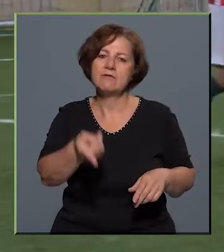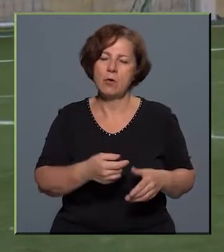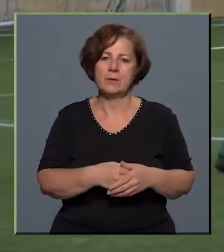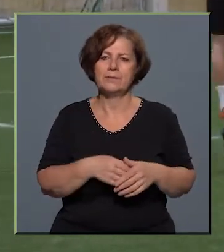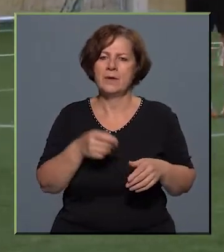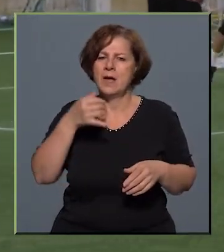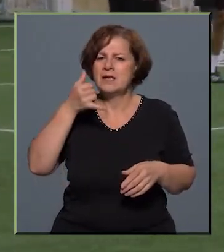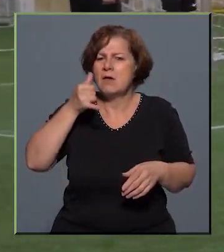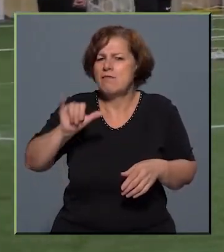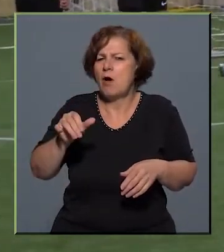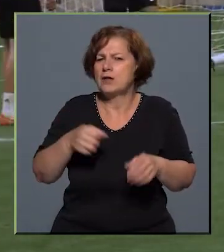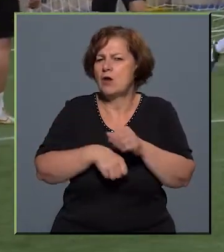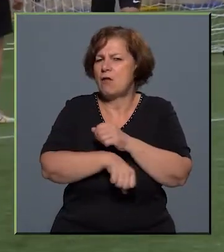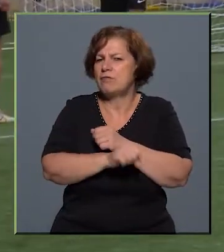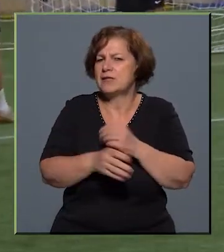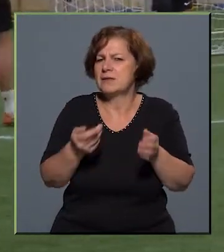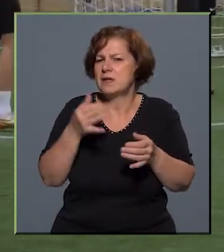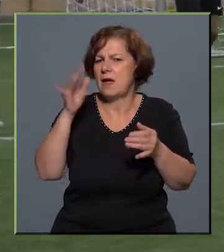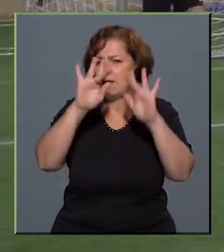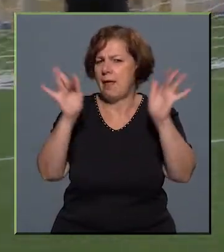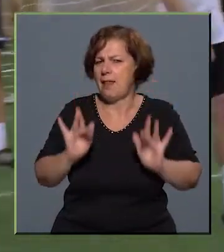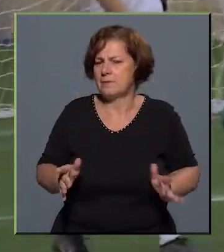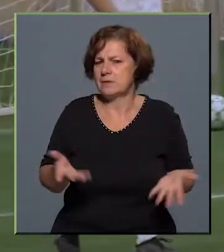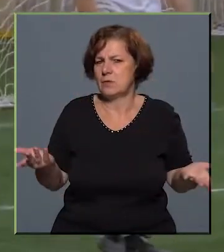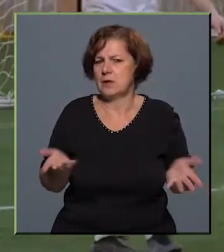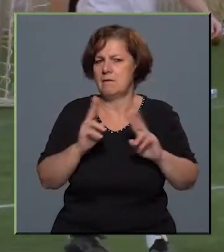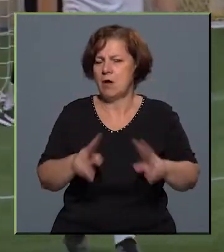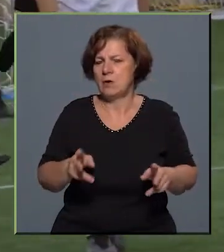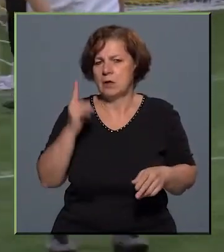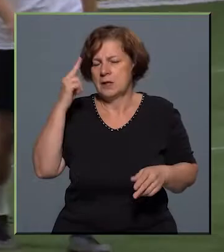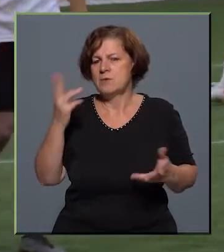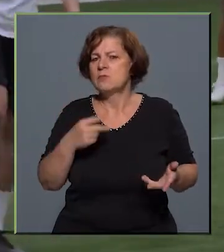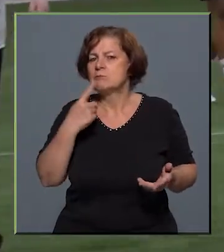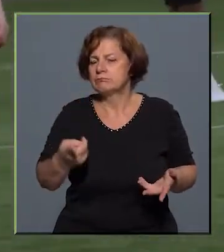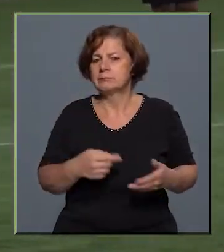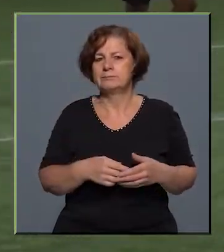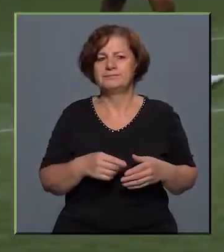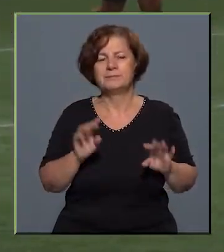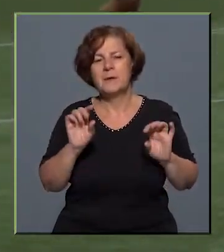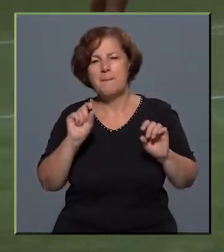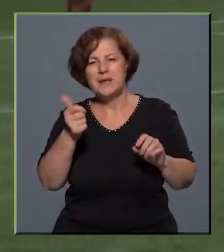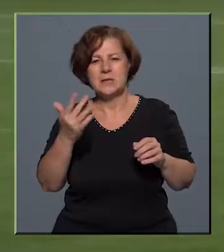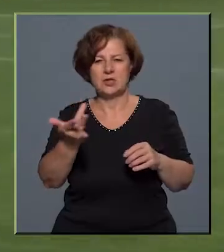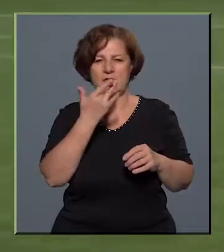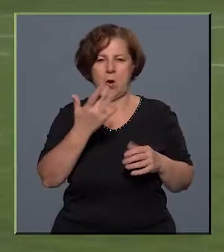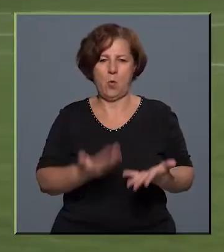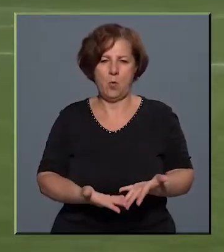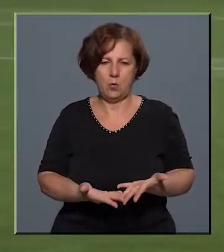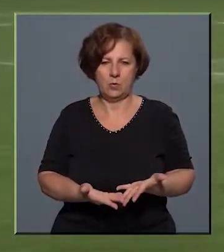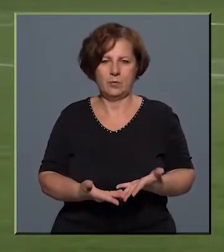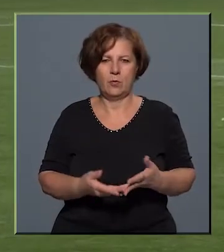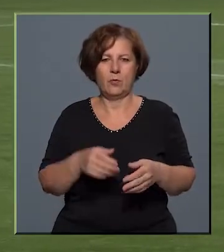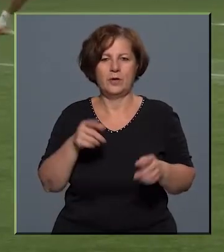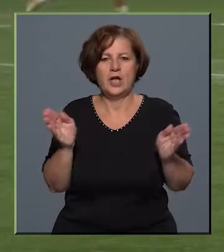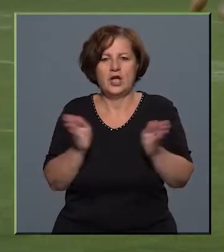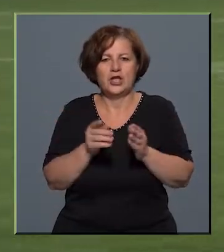foci milyen jellemzőkkel rendelkezik azok számára, akik esetleg nem ismerik? Kicsit csalóka lehet talán a kispályás labdarúgás,